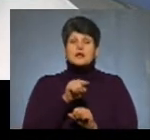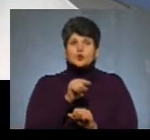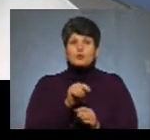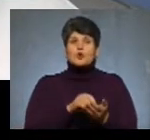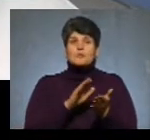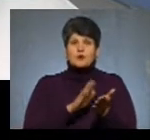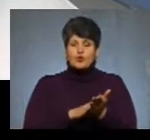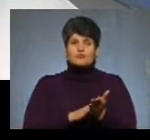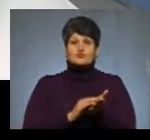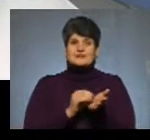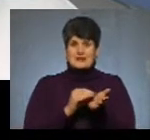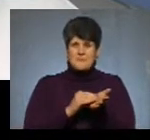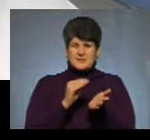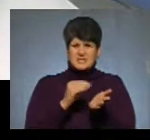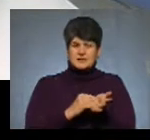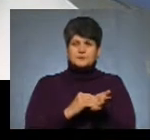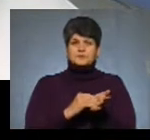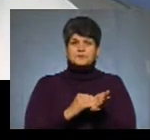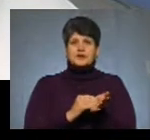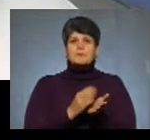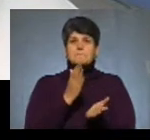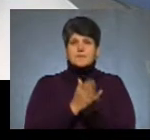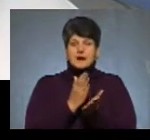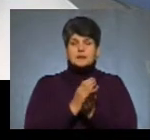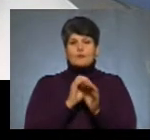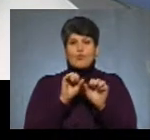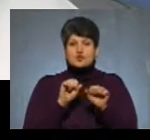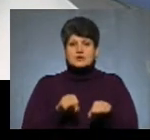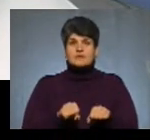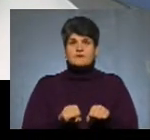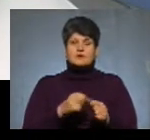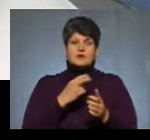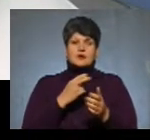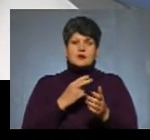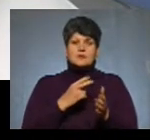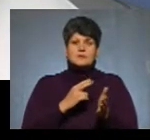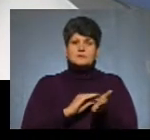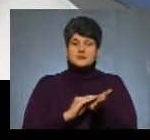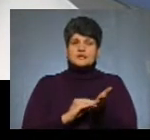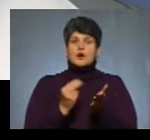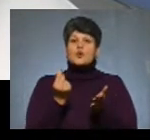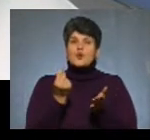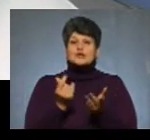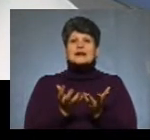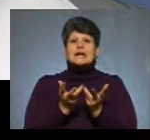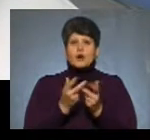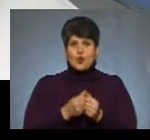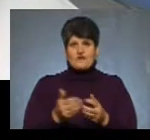обліковому записі Ощадбанк мав можливість акумулювати кошти нарахованої